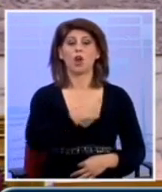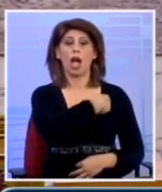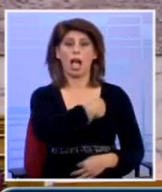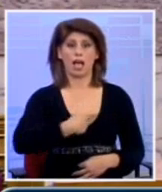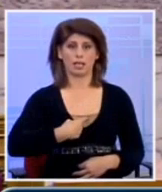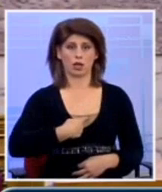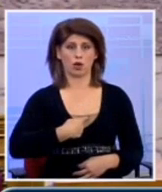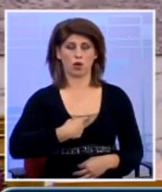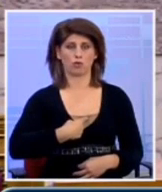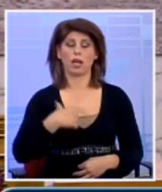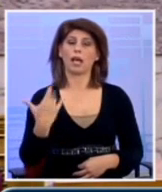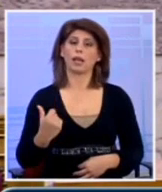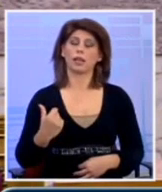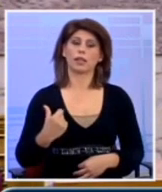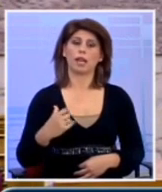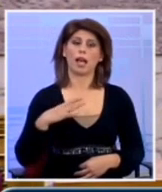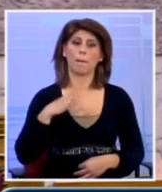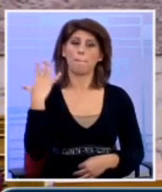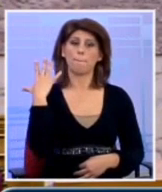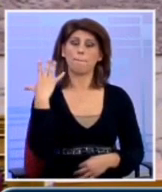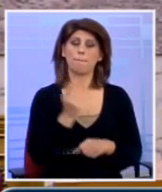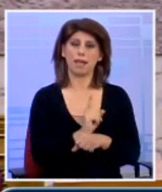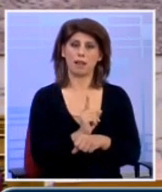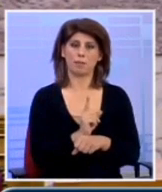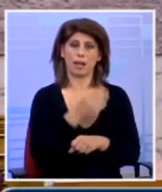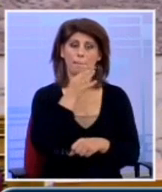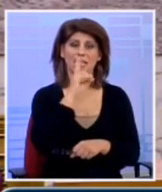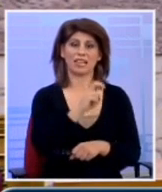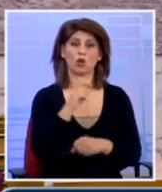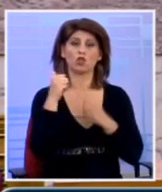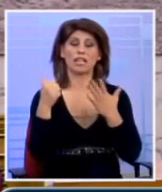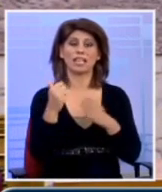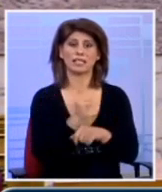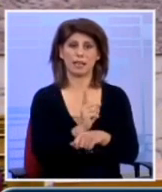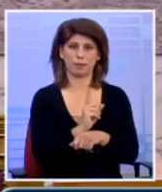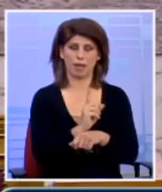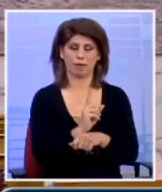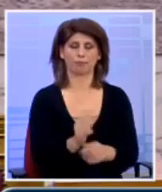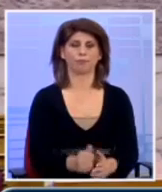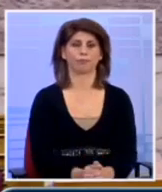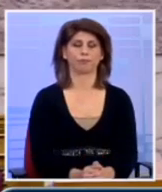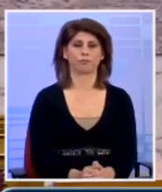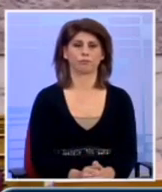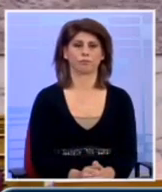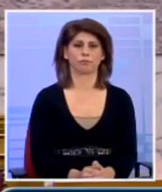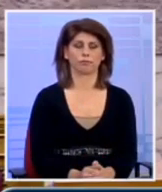αξιωματικής αντιπολίτευσης είχε στη διάθεσή του 5 λεπτά και μίλησε 26 λεπτά και 47 δευτερόλεπτα.